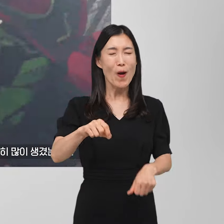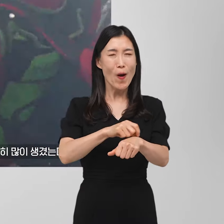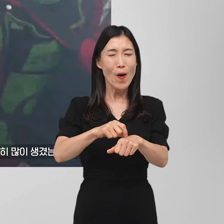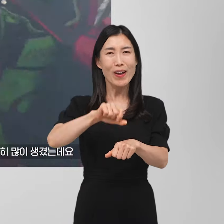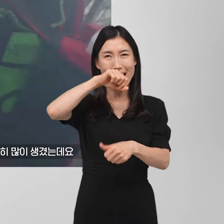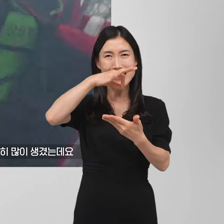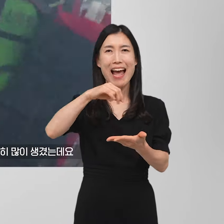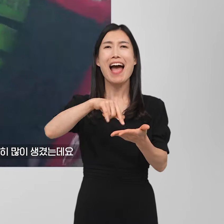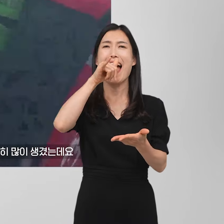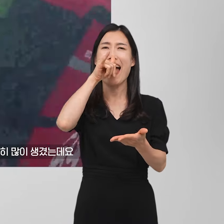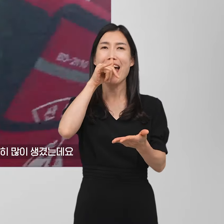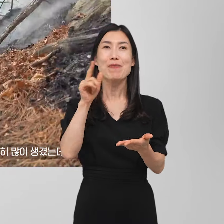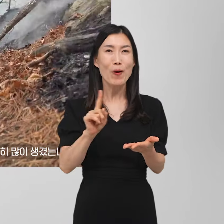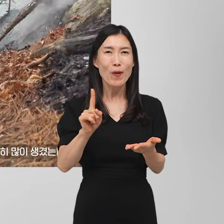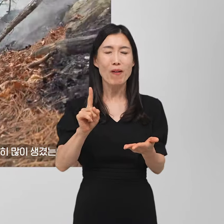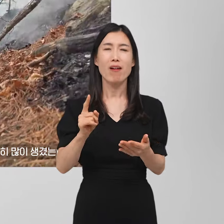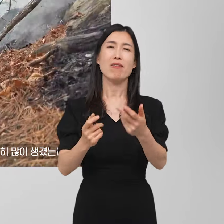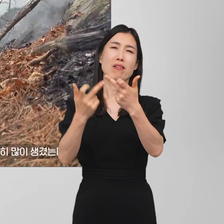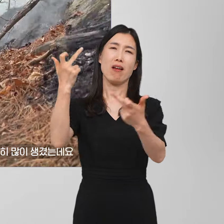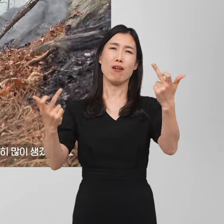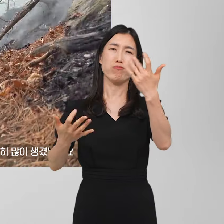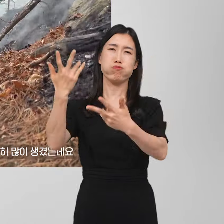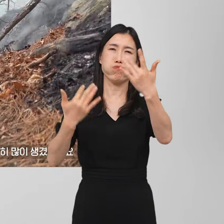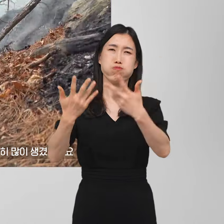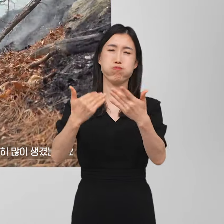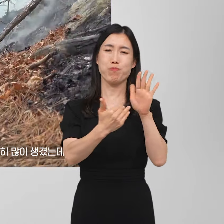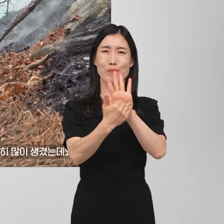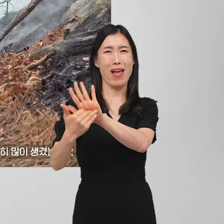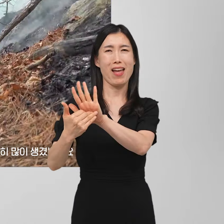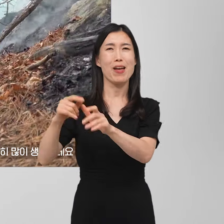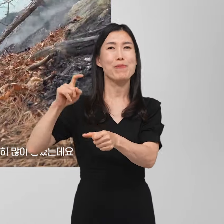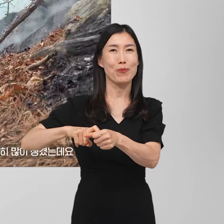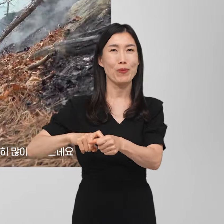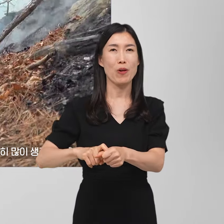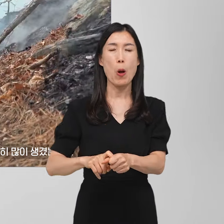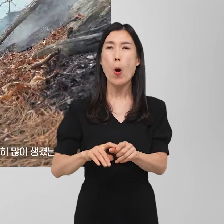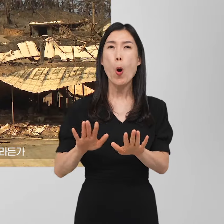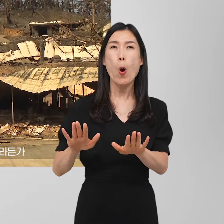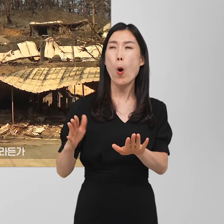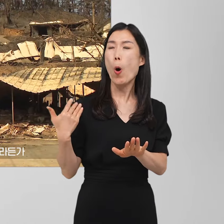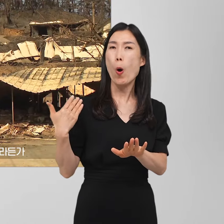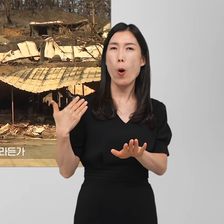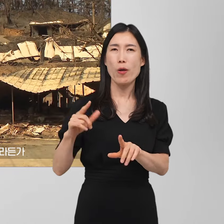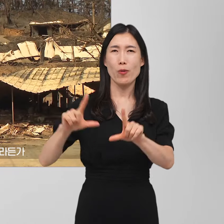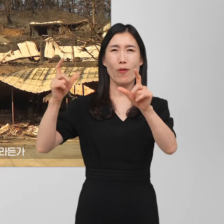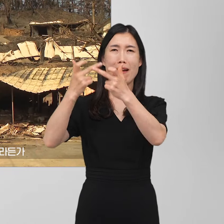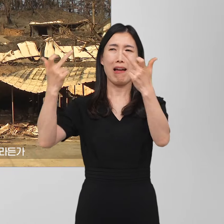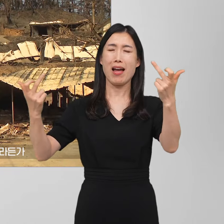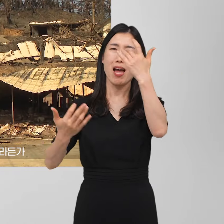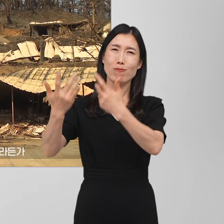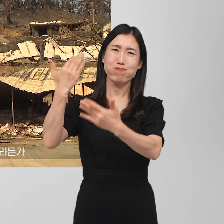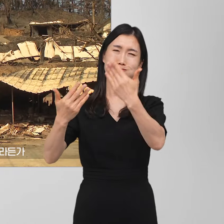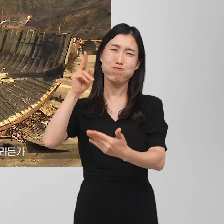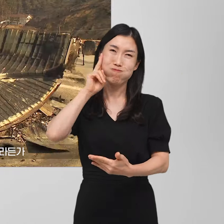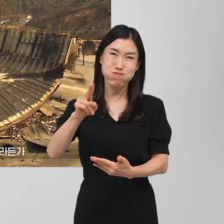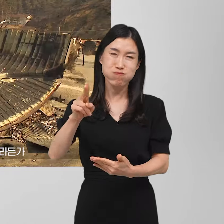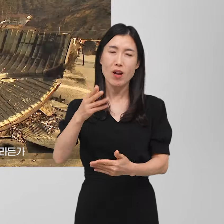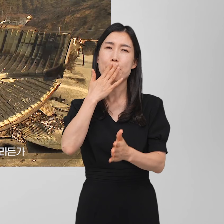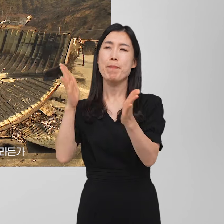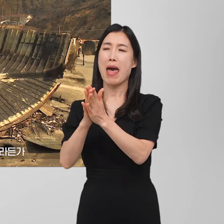이번에 이제 동해안의 산불 때문에 피해 농가들이 굉장히 많이 생겼는데요. 이 부분에 대해서